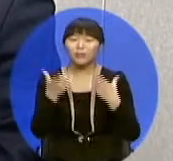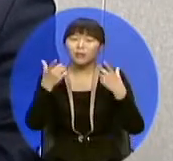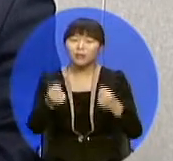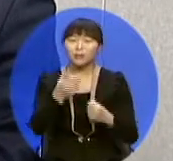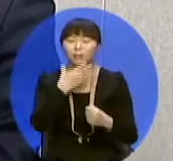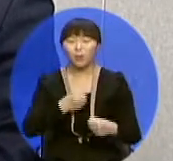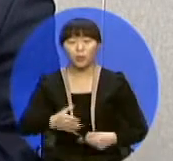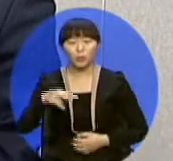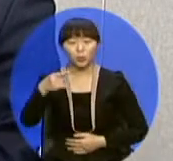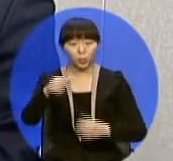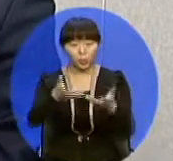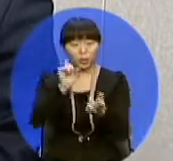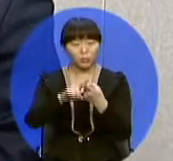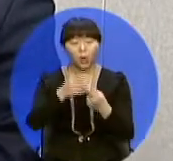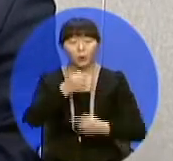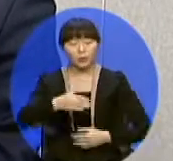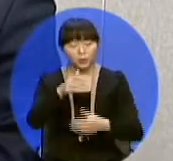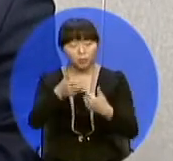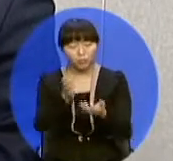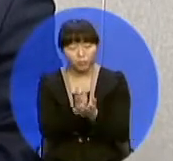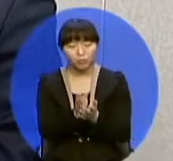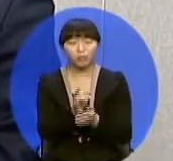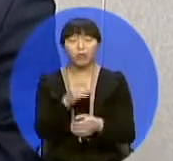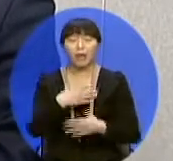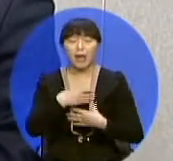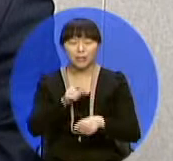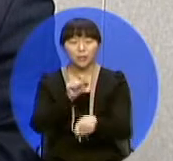대해서도 보건복지부라든지 안행부라든지 정부에서도